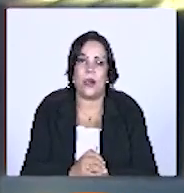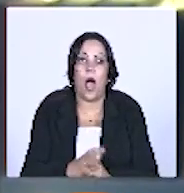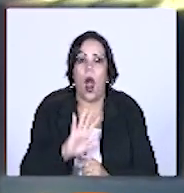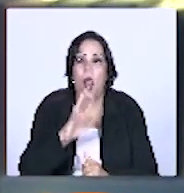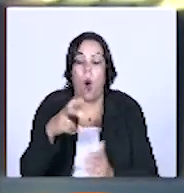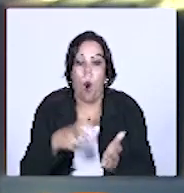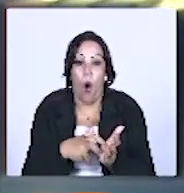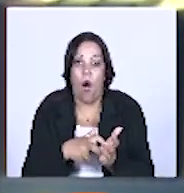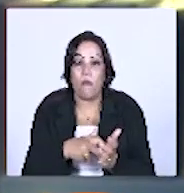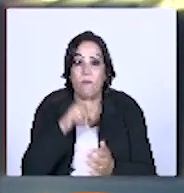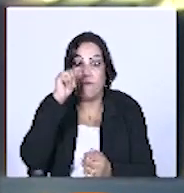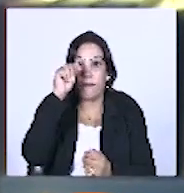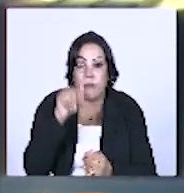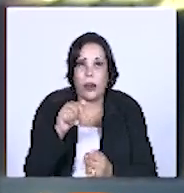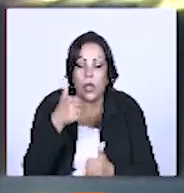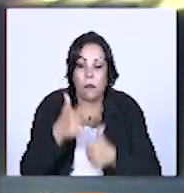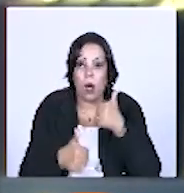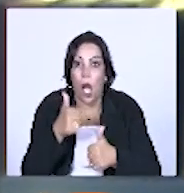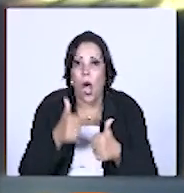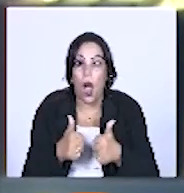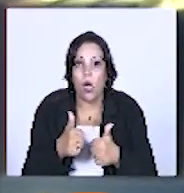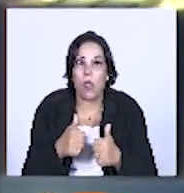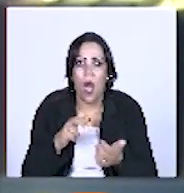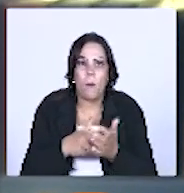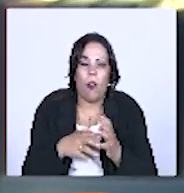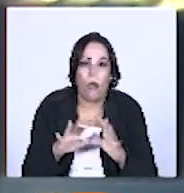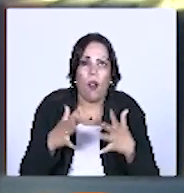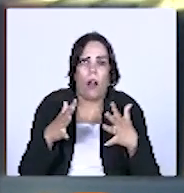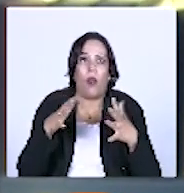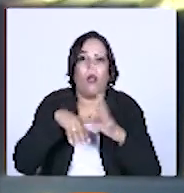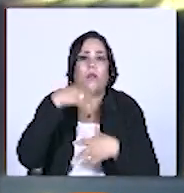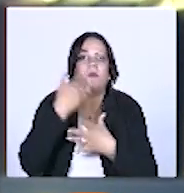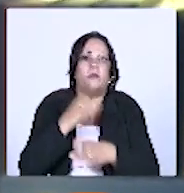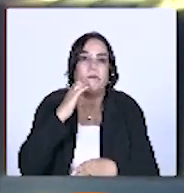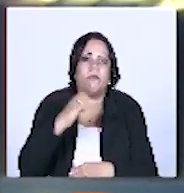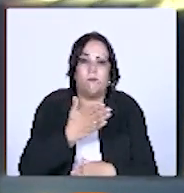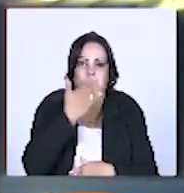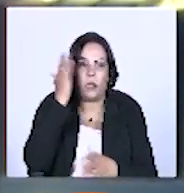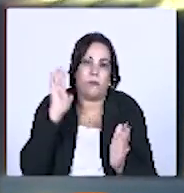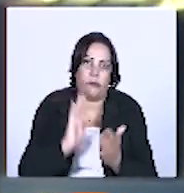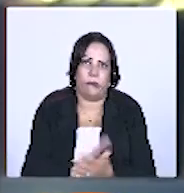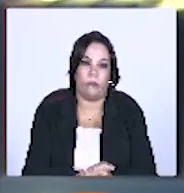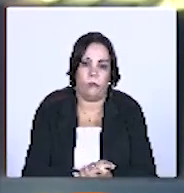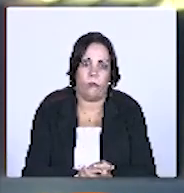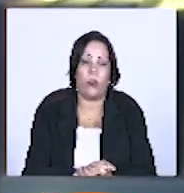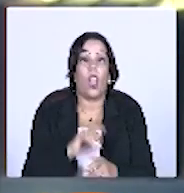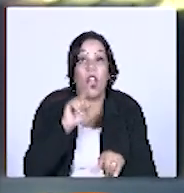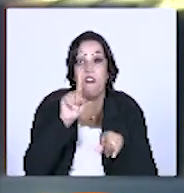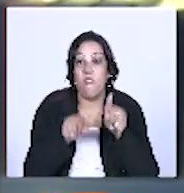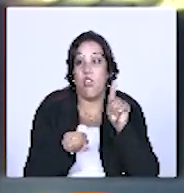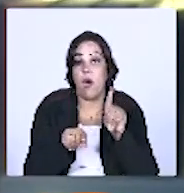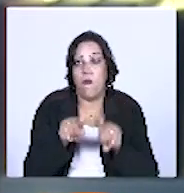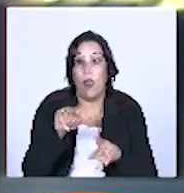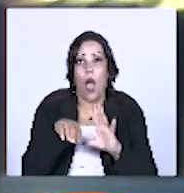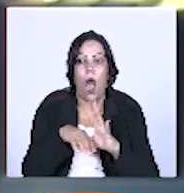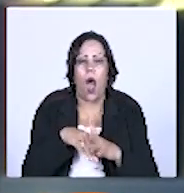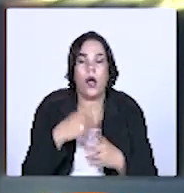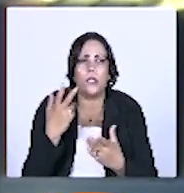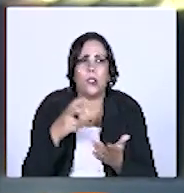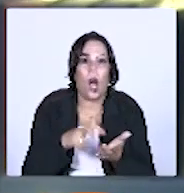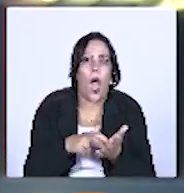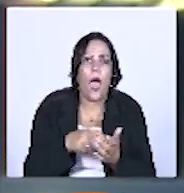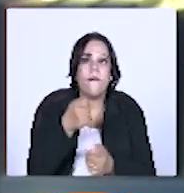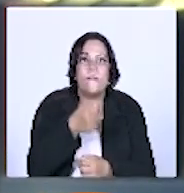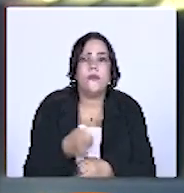لو خفت من الامتحان ممكن ارتبك وماعرفش اعمل حاجه احيانا احنا بنبال في